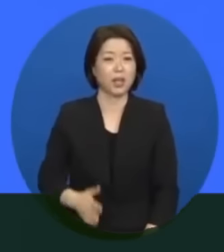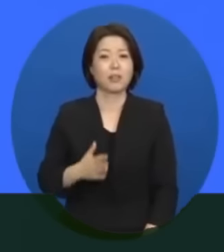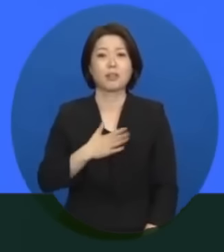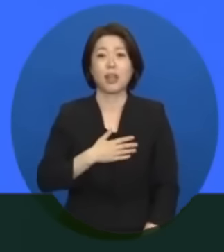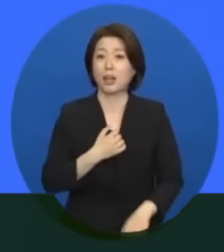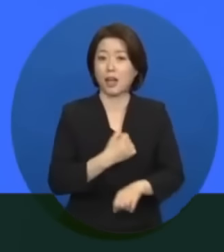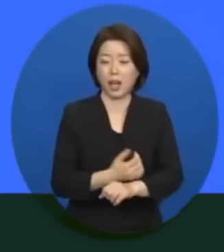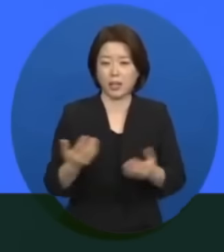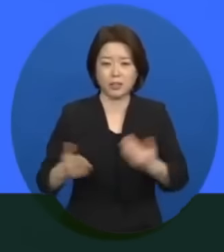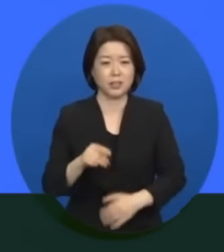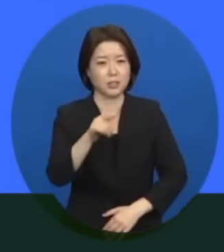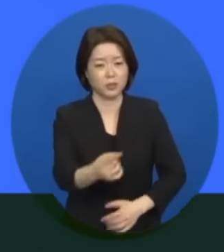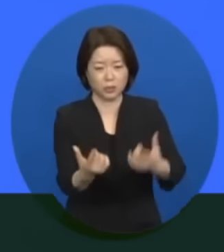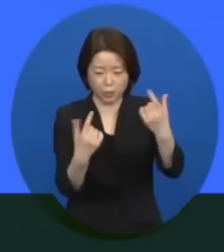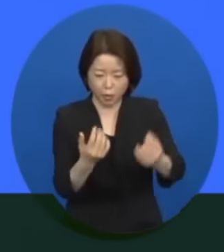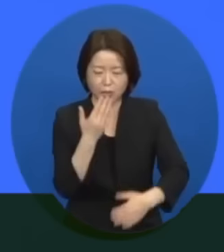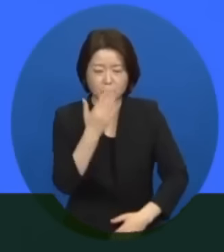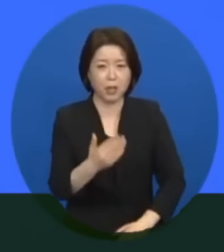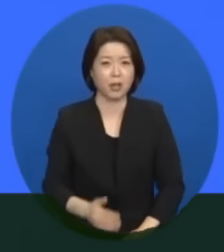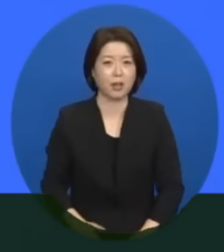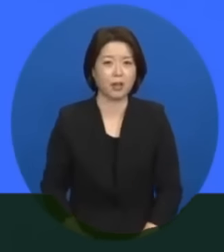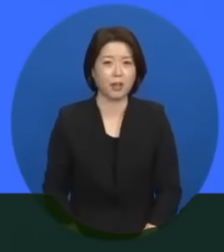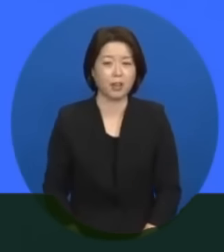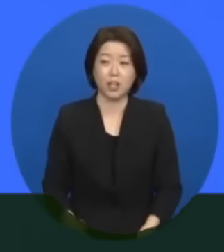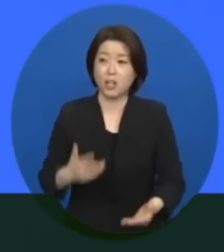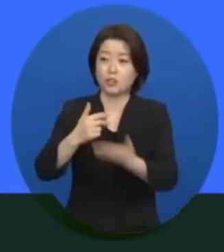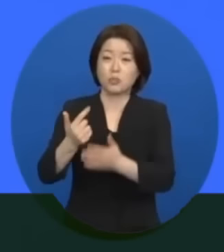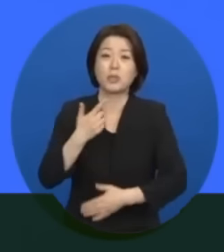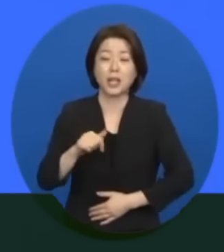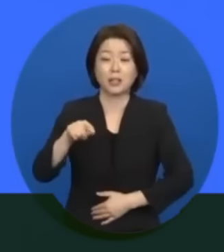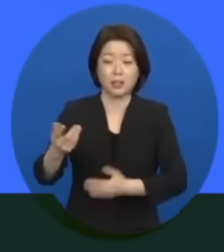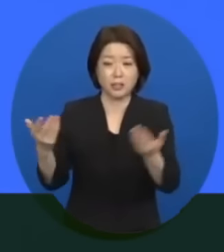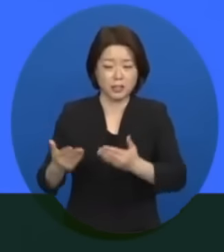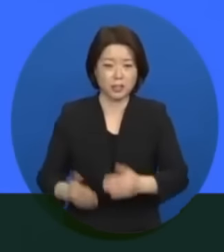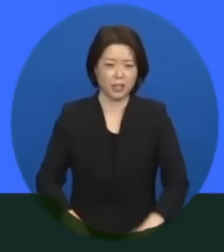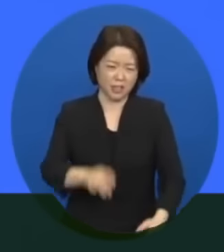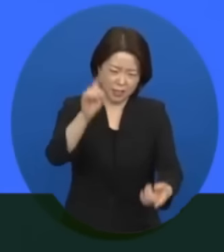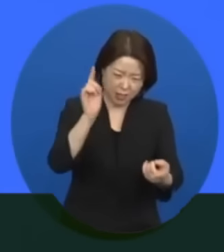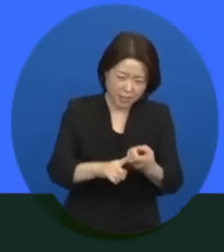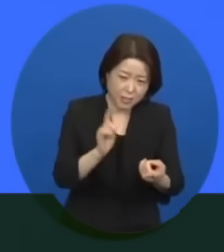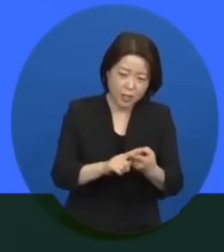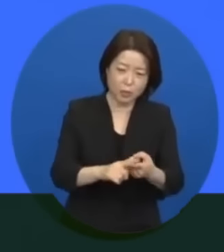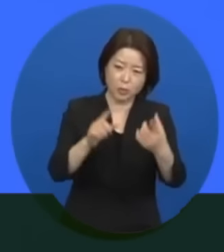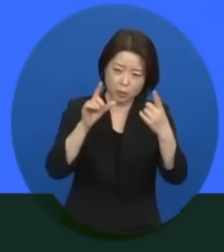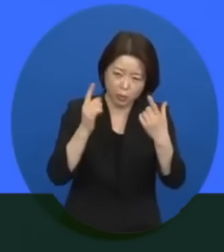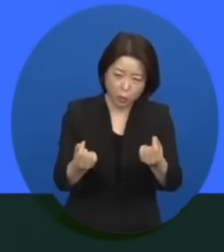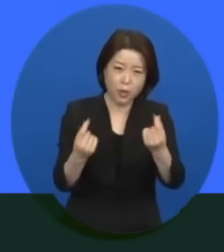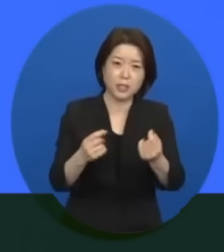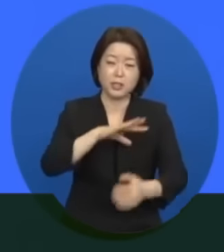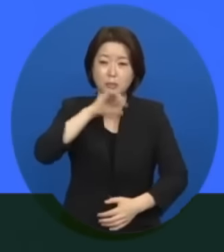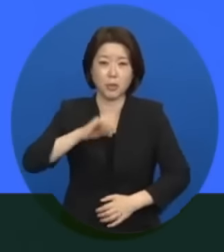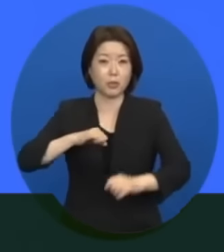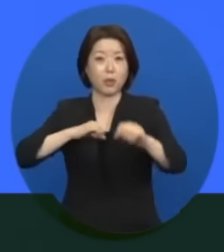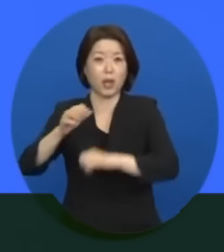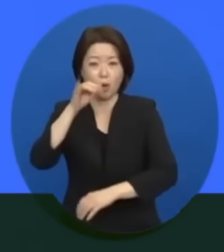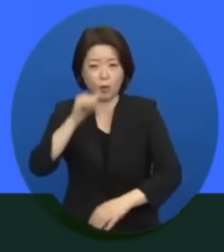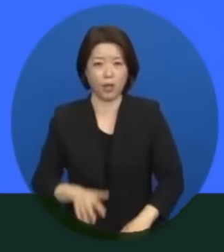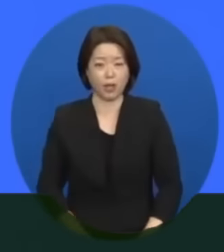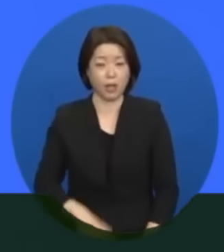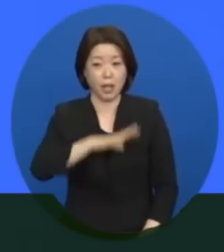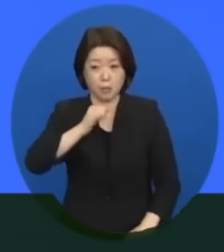일을 그도 하리라 주님이 하셨던 그 일을 그대로 지금 베드로가 하고 있어요 근데 말씀드린 것처럼 분 베드로를